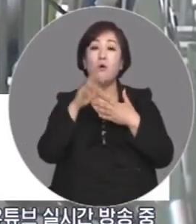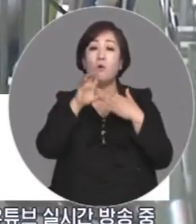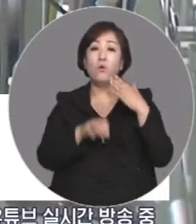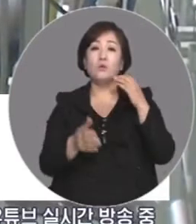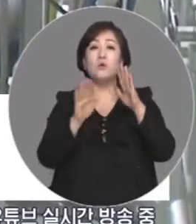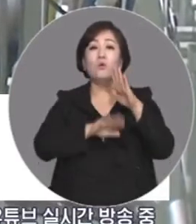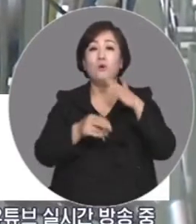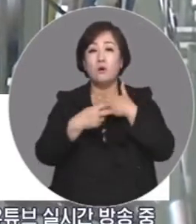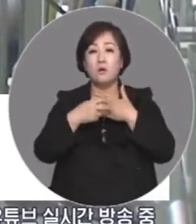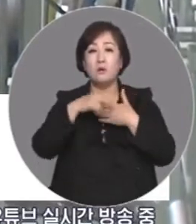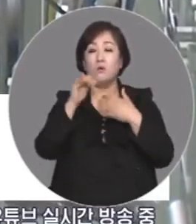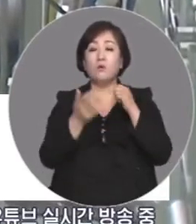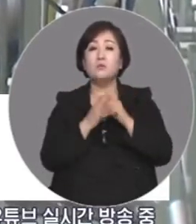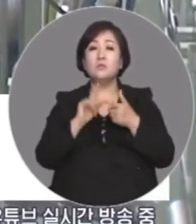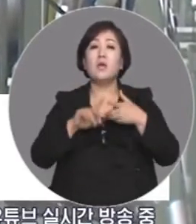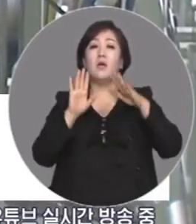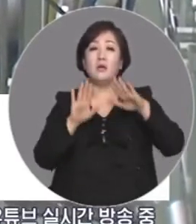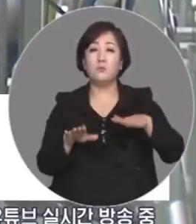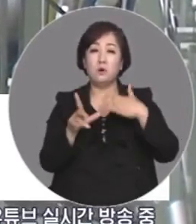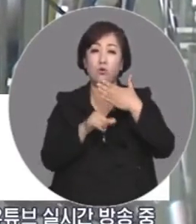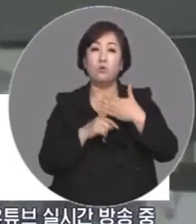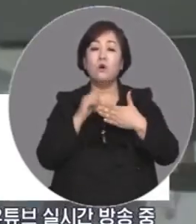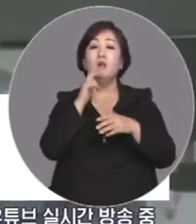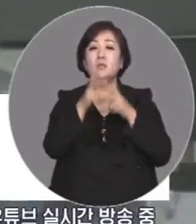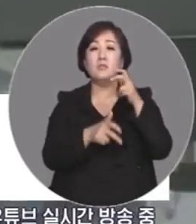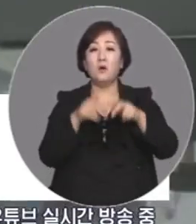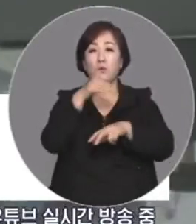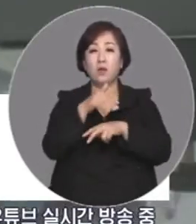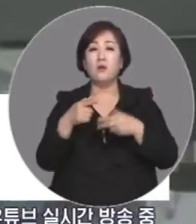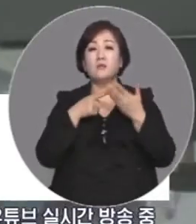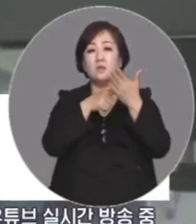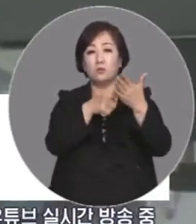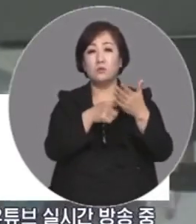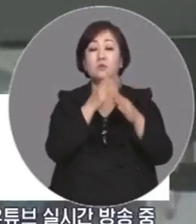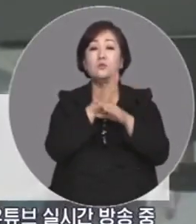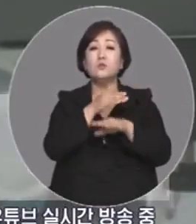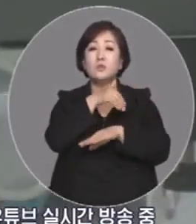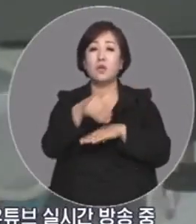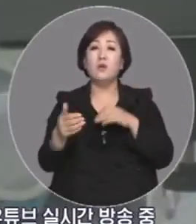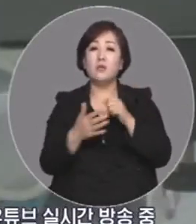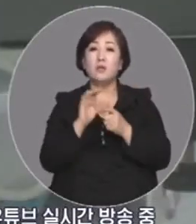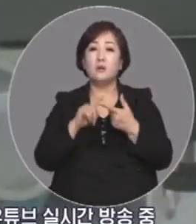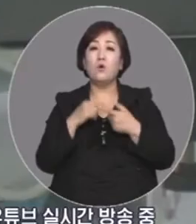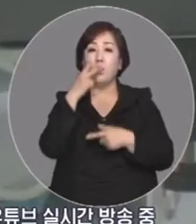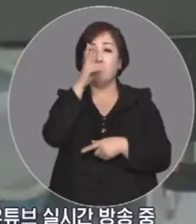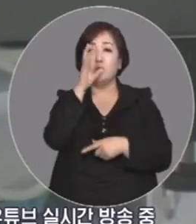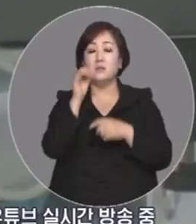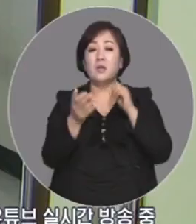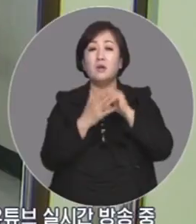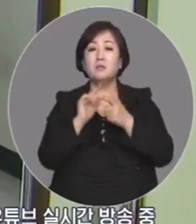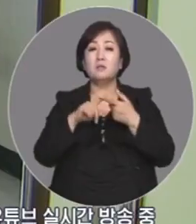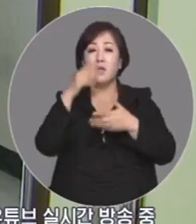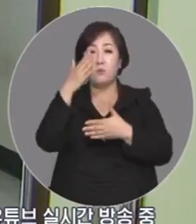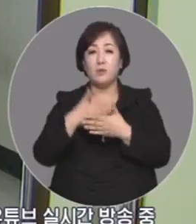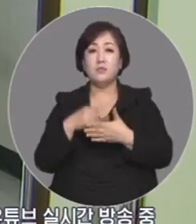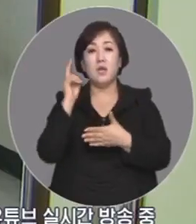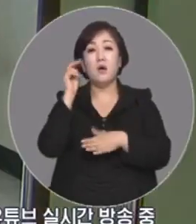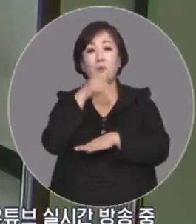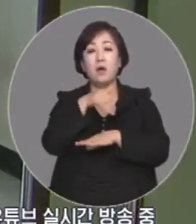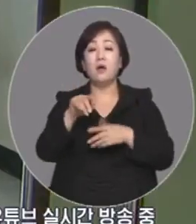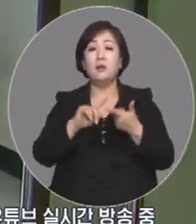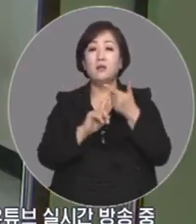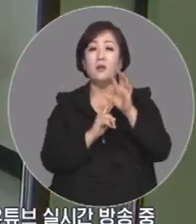오는 9월 보건복지부에 사업계획서를 제출할 예정인 가운데 예타 조사 면제 가능성이 높아졌습니다